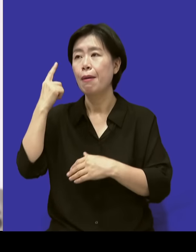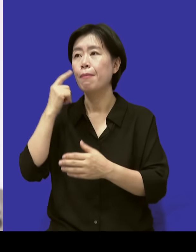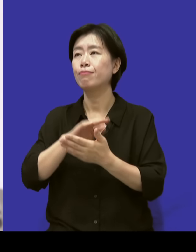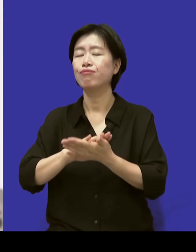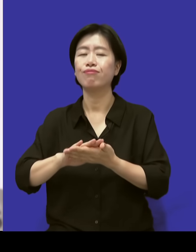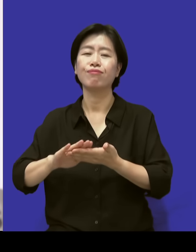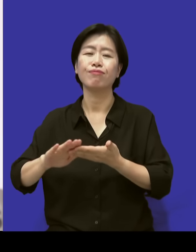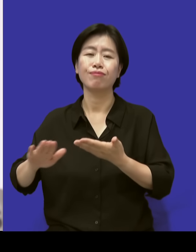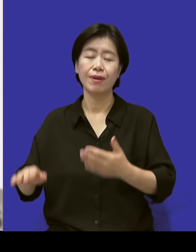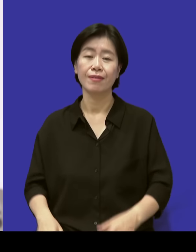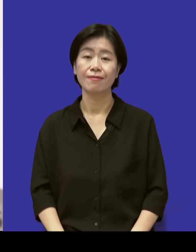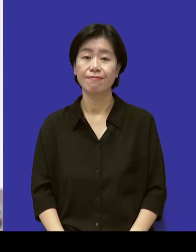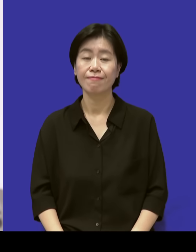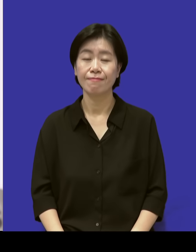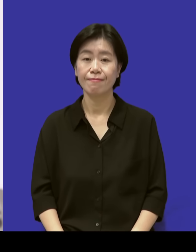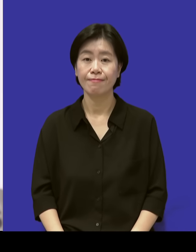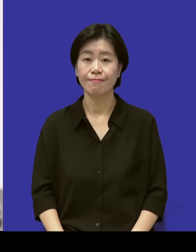안 혼날 것 같고